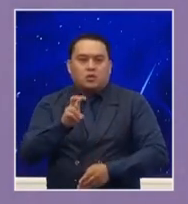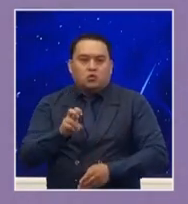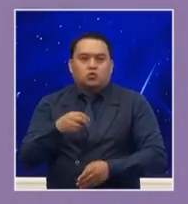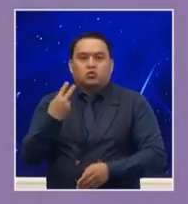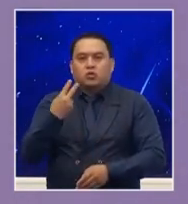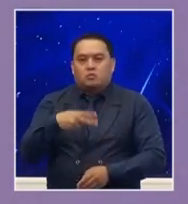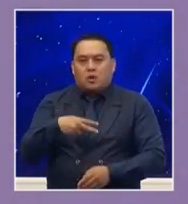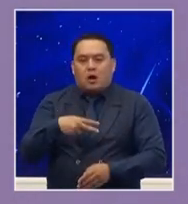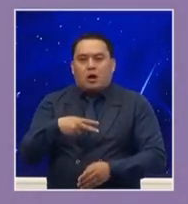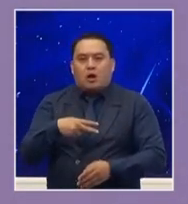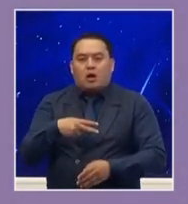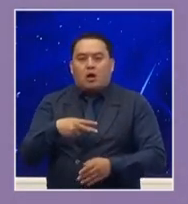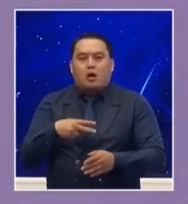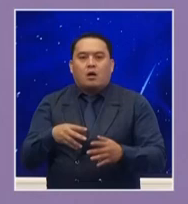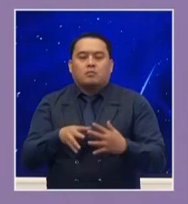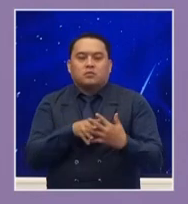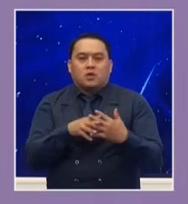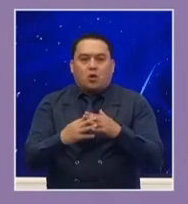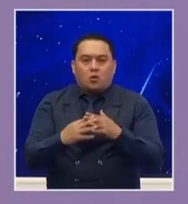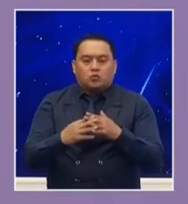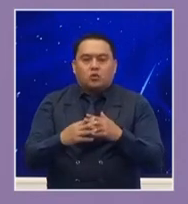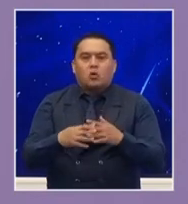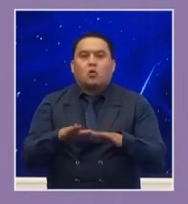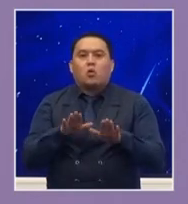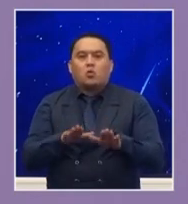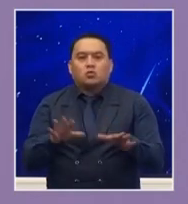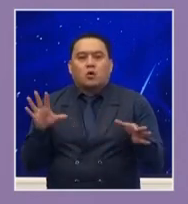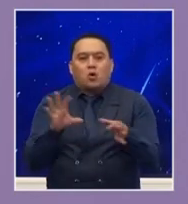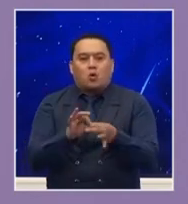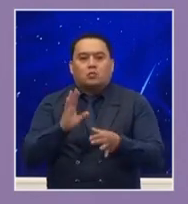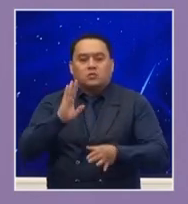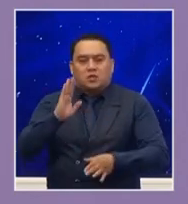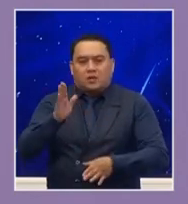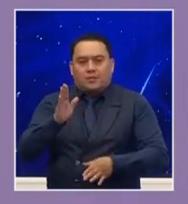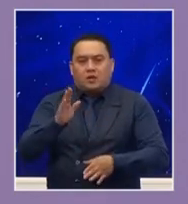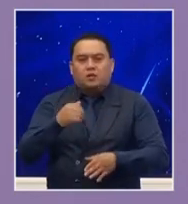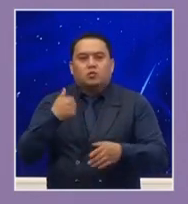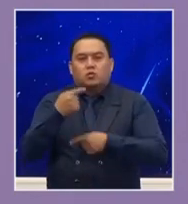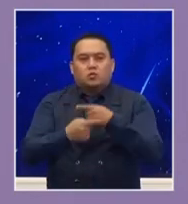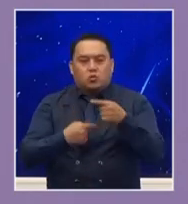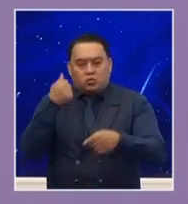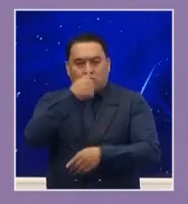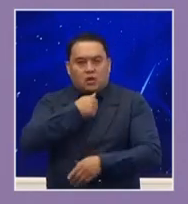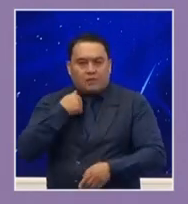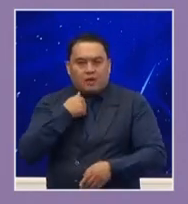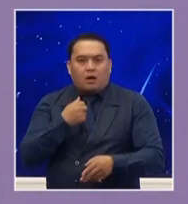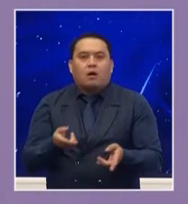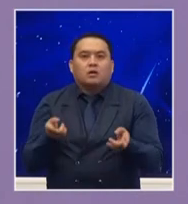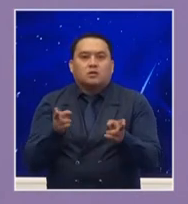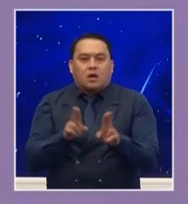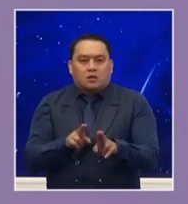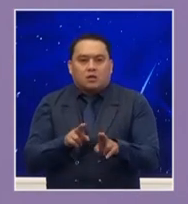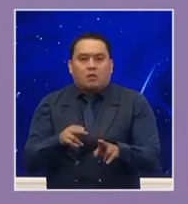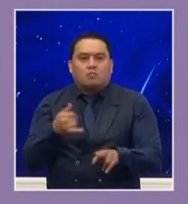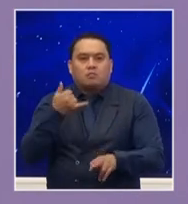220 елді мекен біздің облысымызда оптикаға қосылады осы жылдың аяғына дейін. Қалғандары